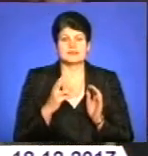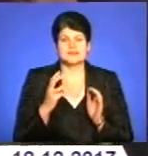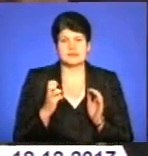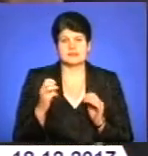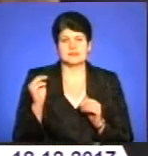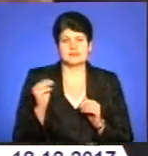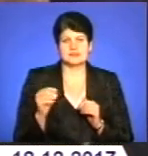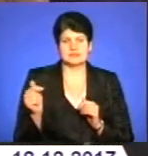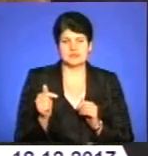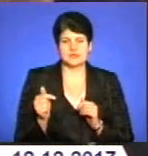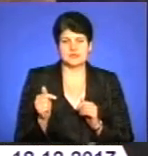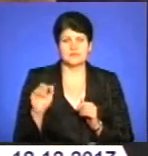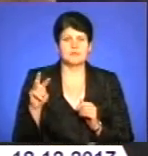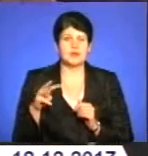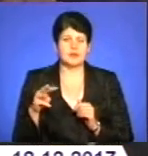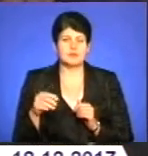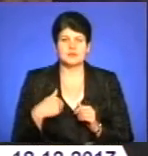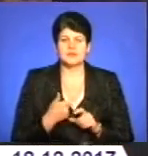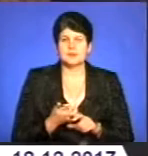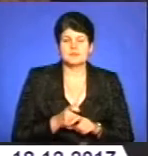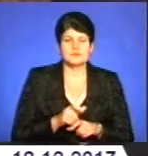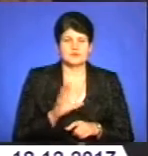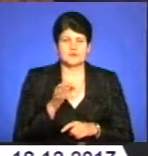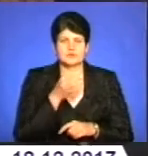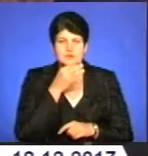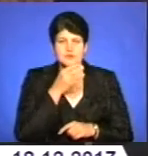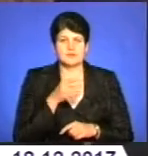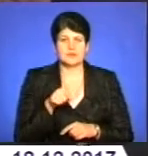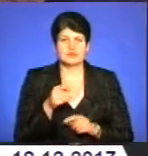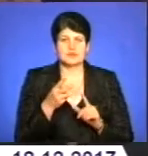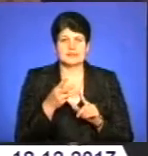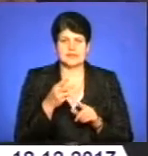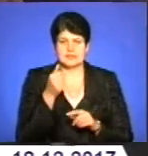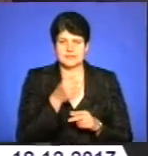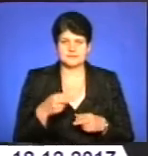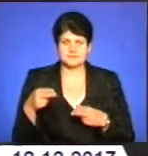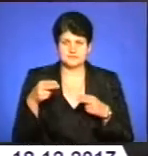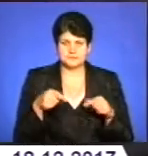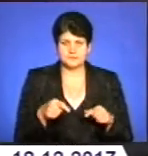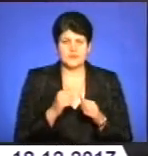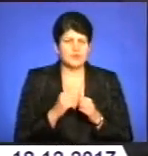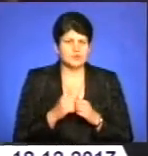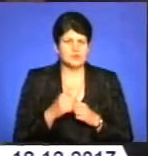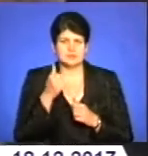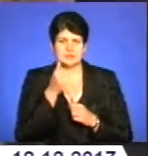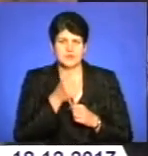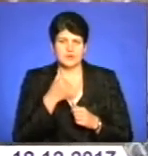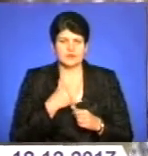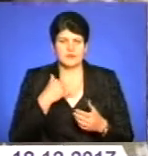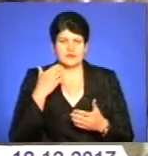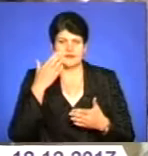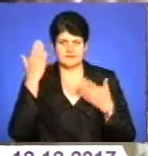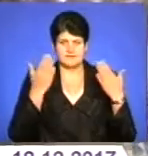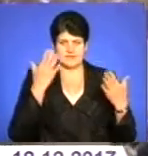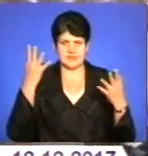З Миколаєм мені найбільше сподобалося. Я вже тут третій рік, і кожен рік в мене якісь веселі враження.